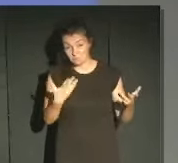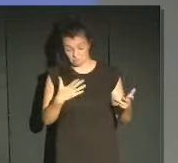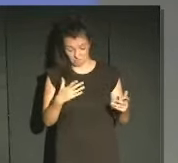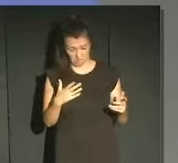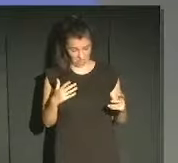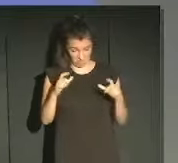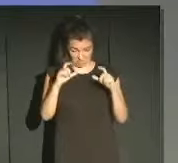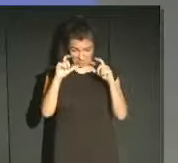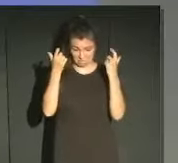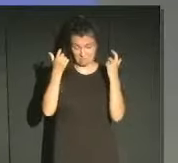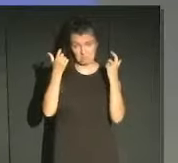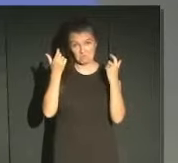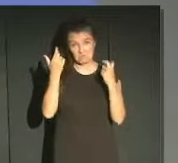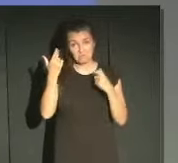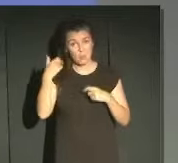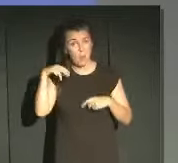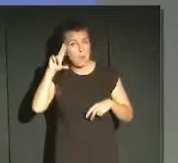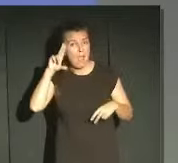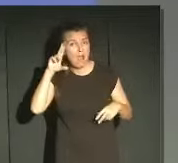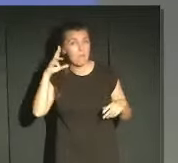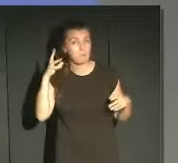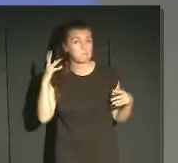européen c'est